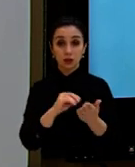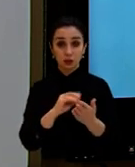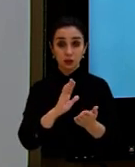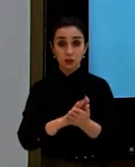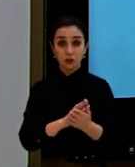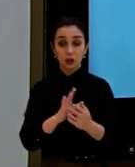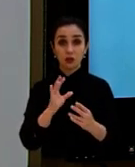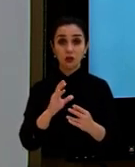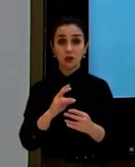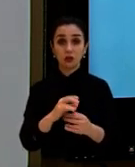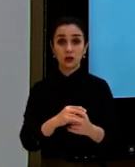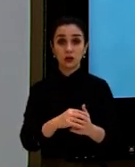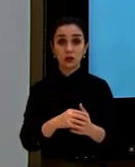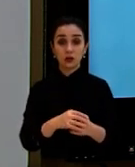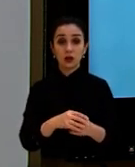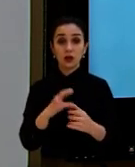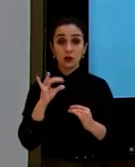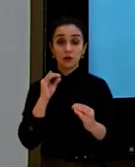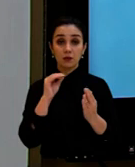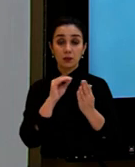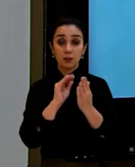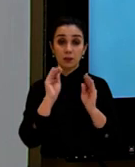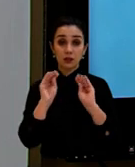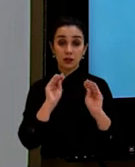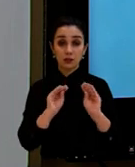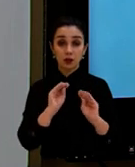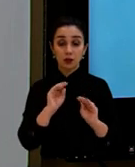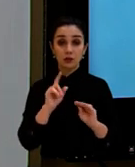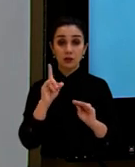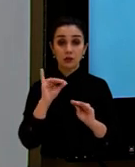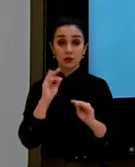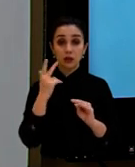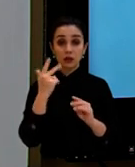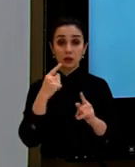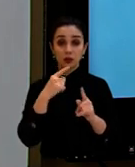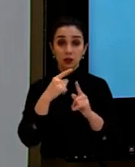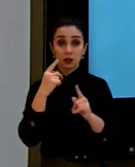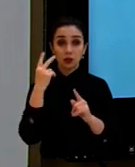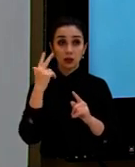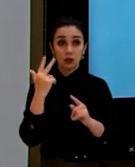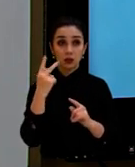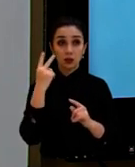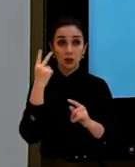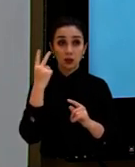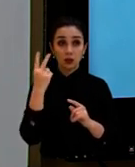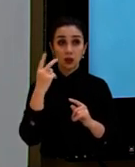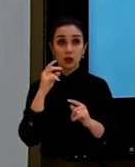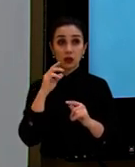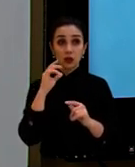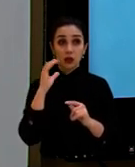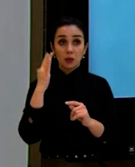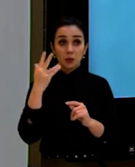Записываем выражение и подставляем значение. 3 в квадрате плюс 5 в квадрате минус 2 умноженное на